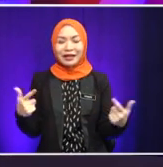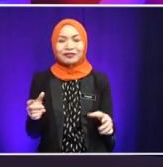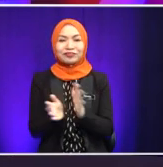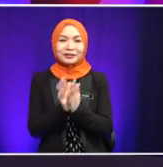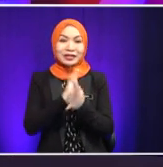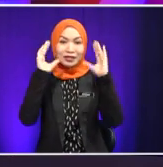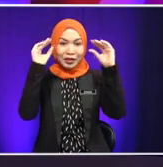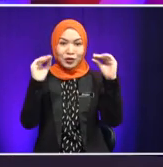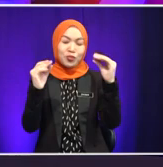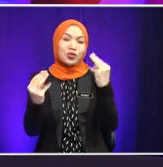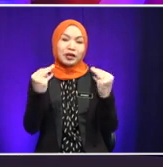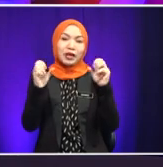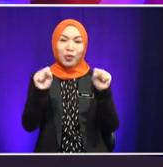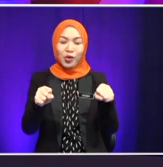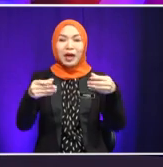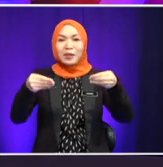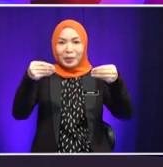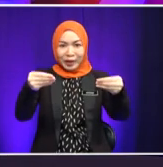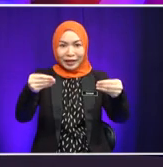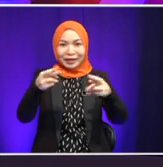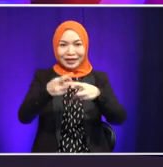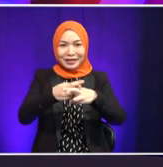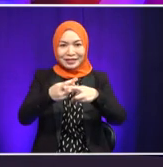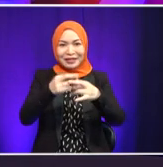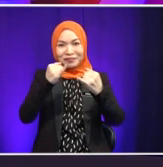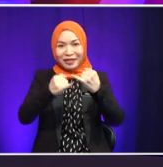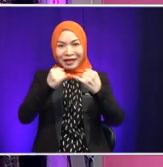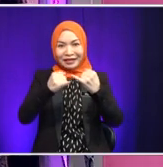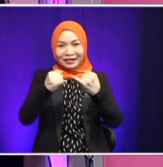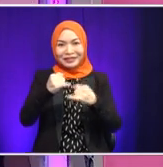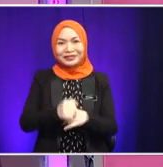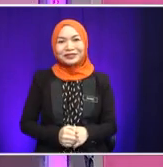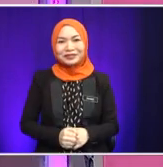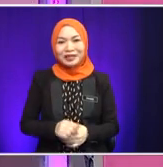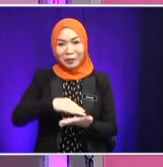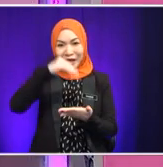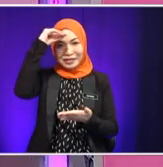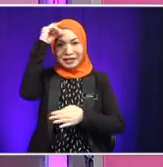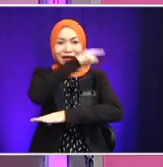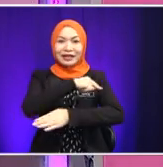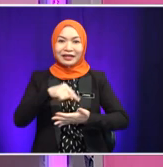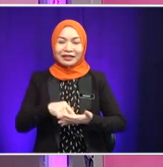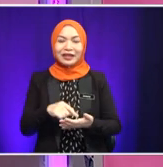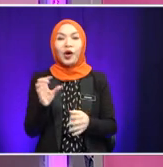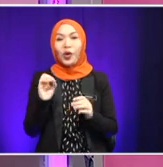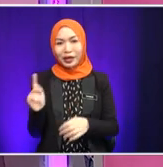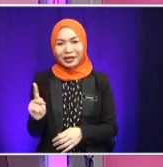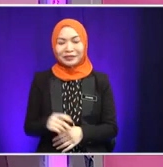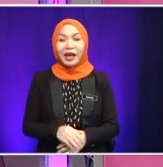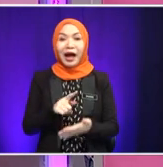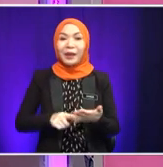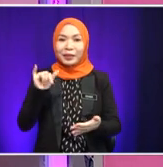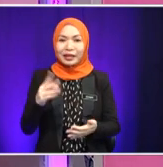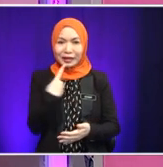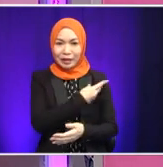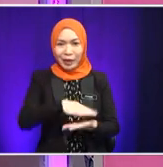ringkas dan juga memiliki kita untuk sesi kali ini rumuskan dulu ya Oke tapi kita belajar pada